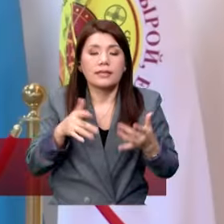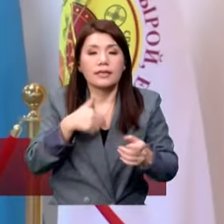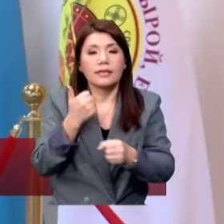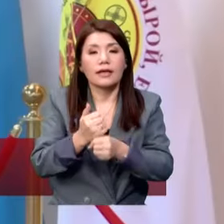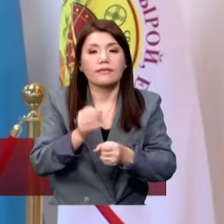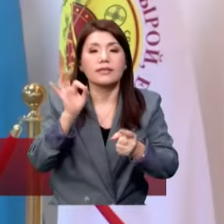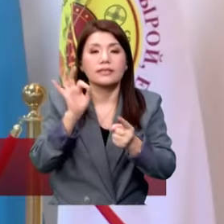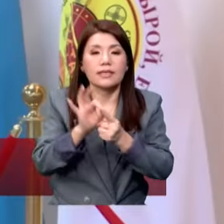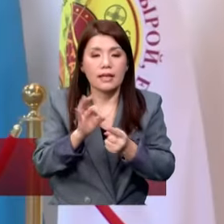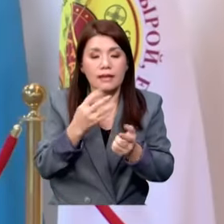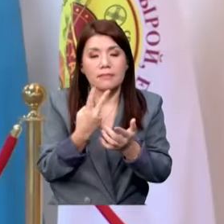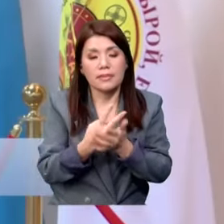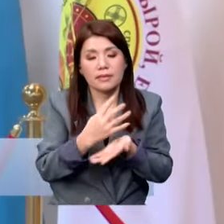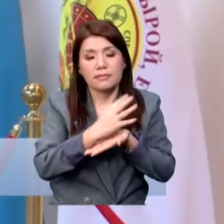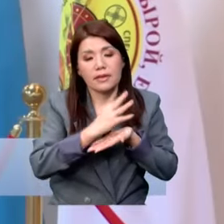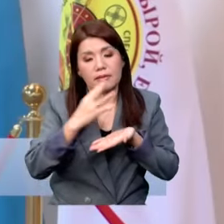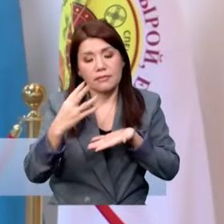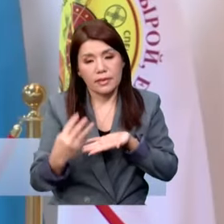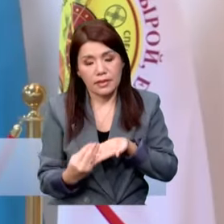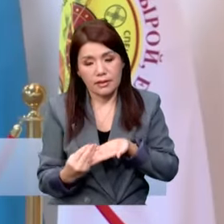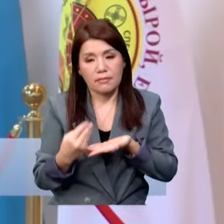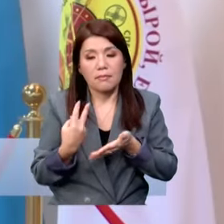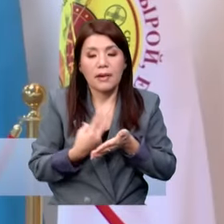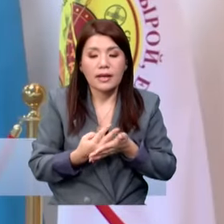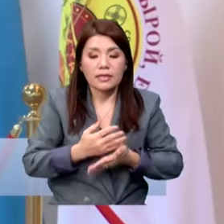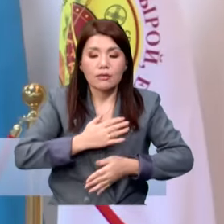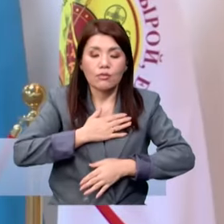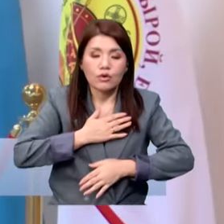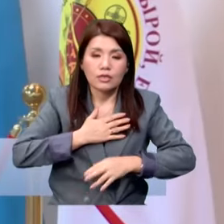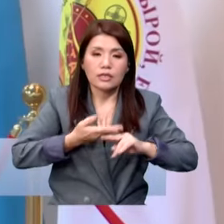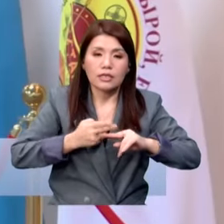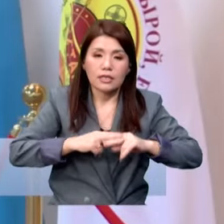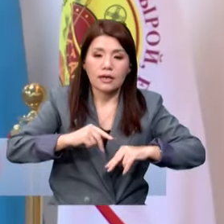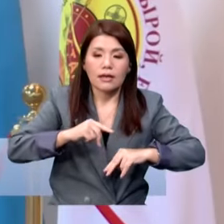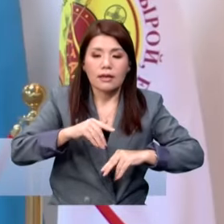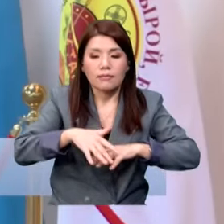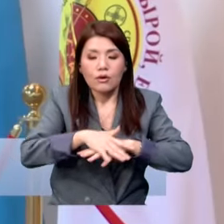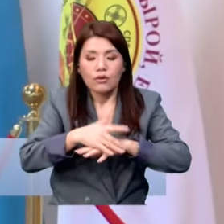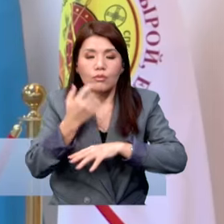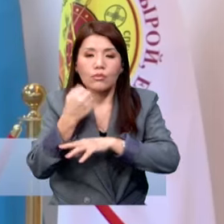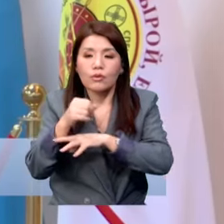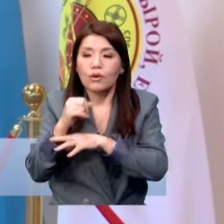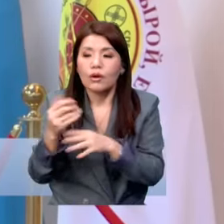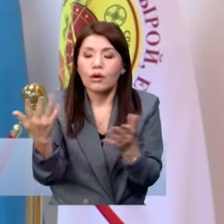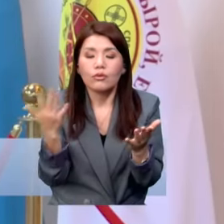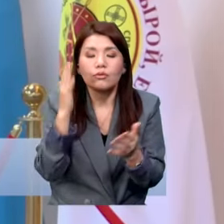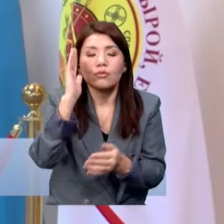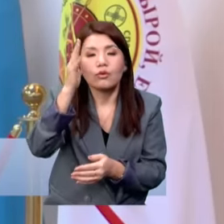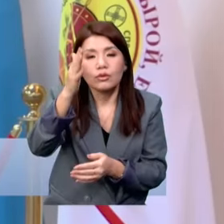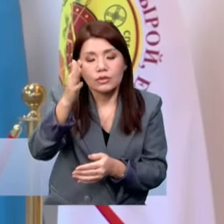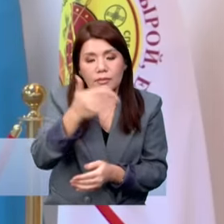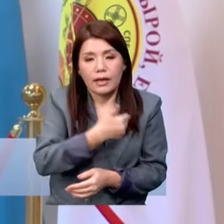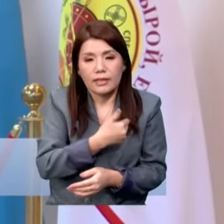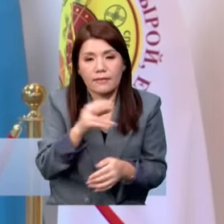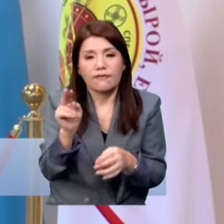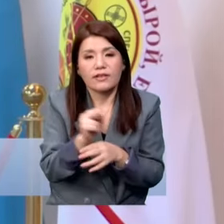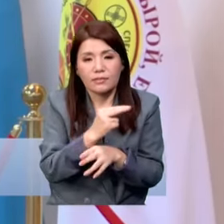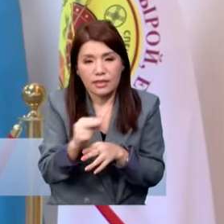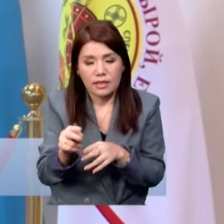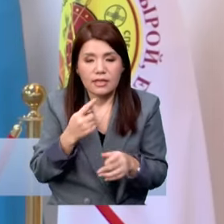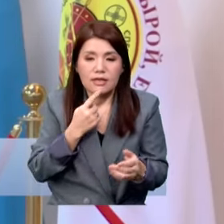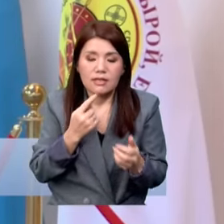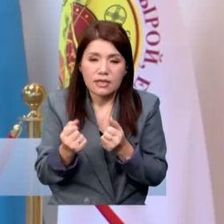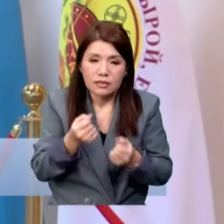это быть примером. Показать наших батыр, халык батырларын, для того, чтобы в будущем мы хотим воспитать